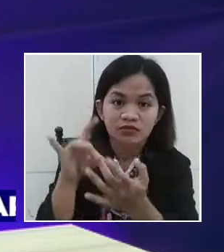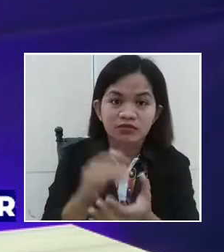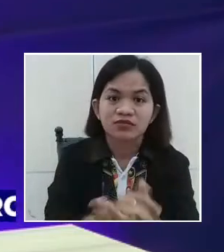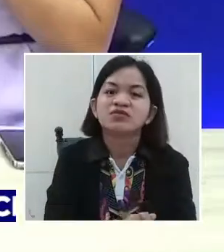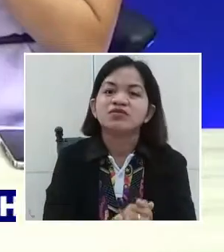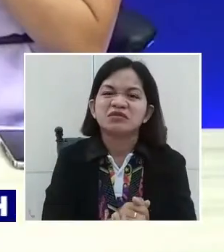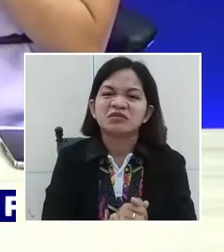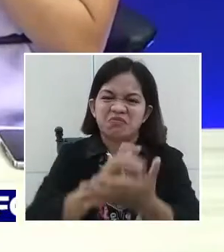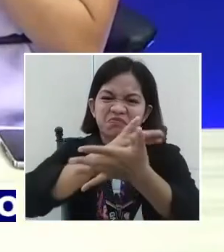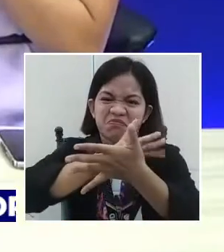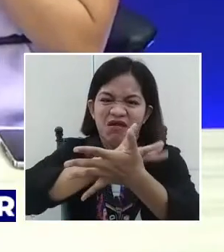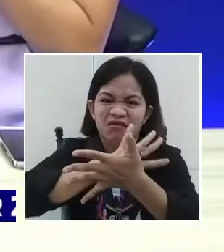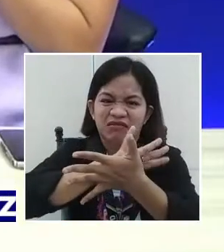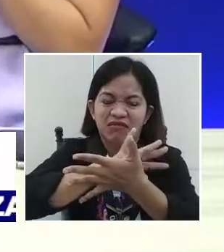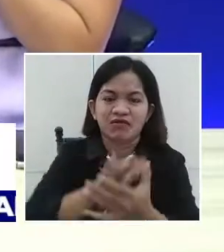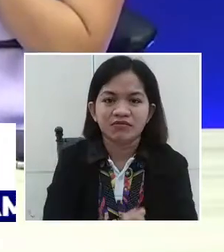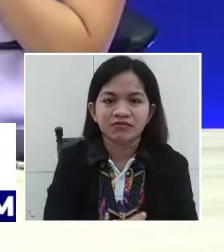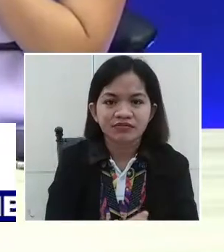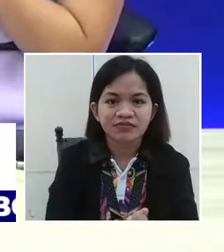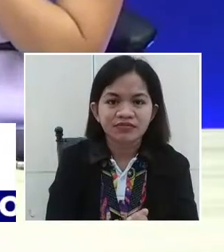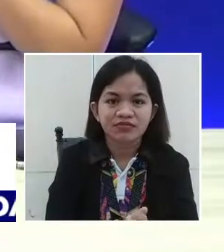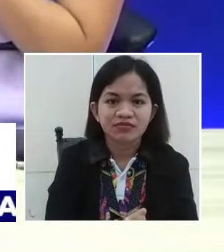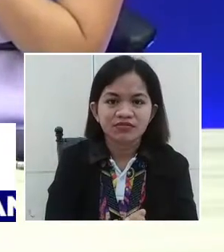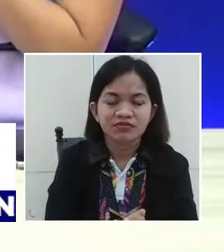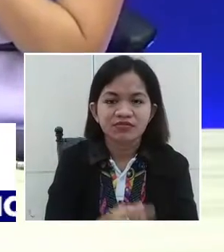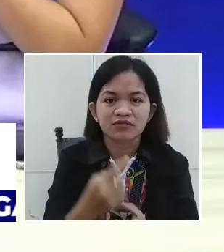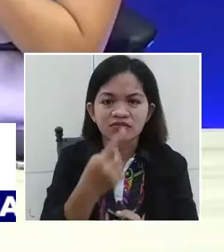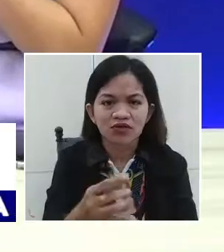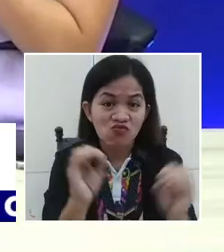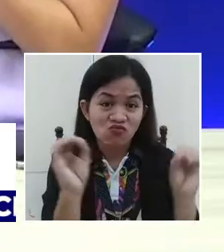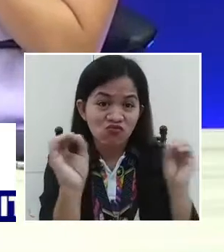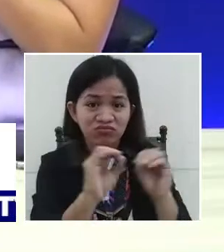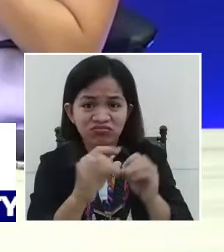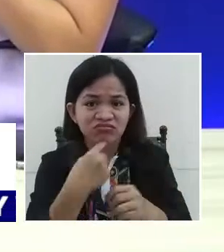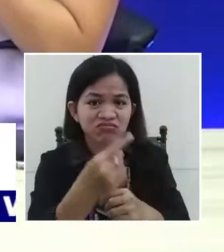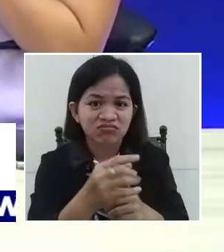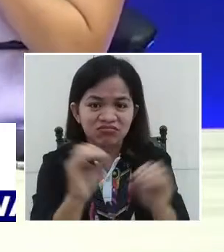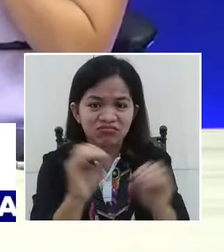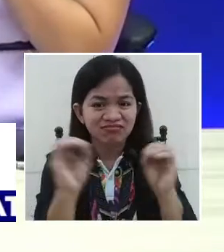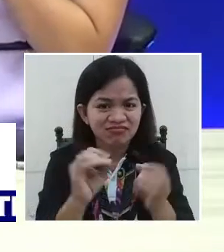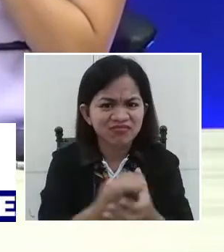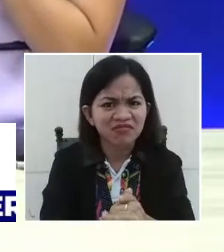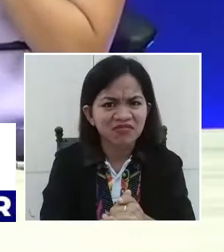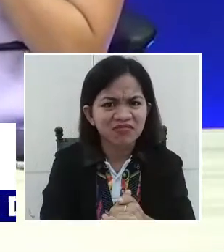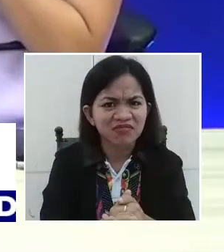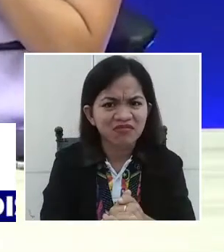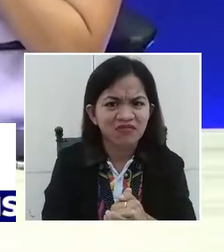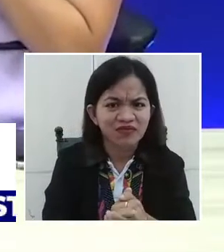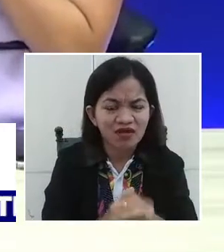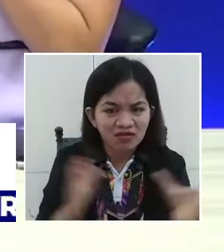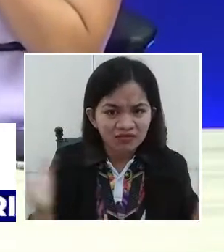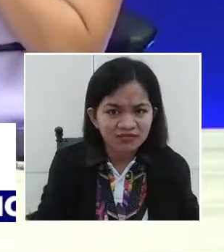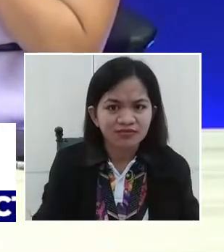Sir Teddy, you mentioned na hindi pa rin nawawala nga yung ating challenges with regards